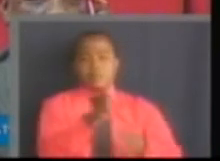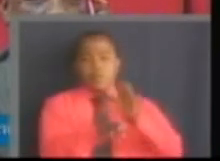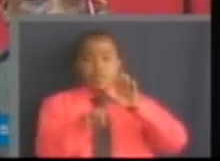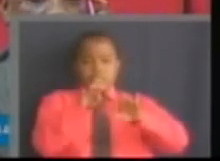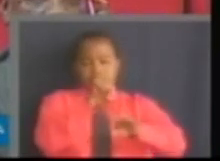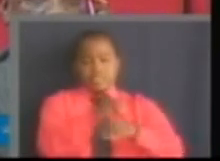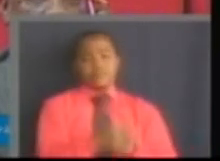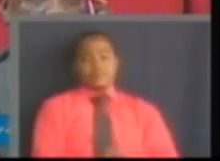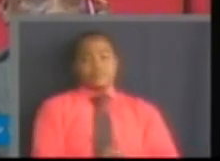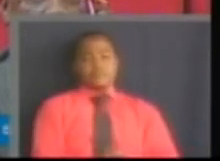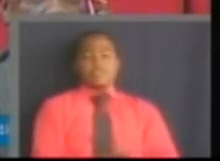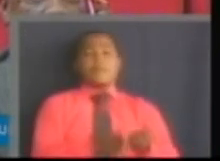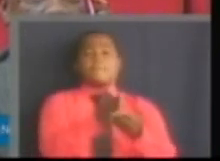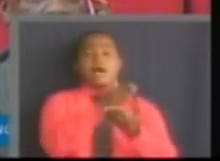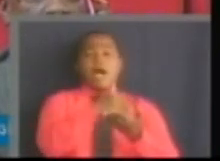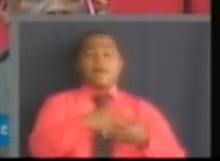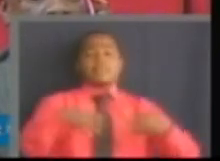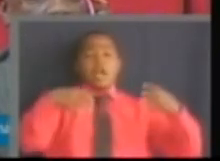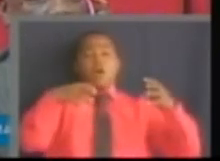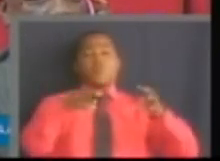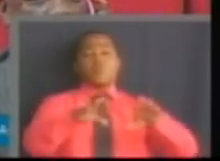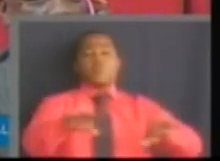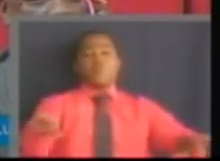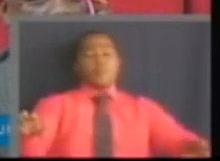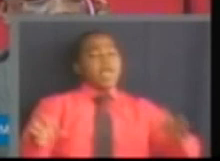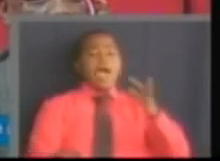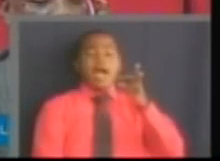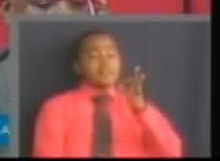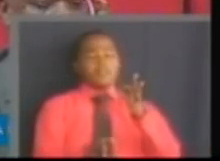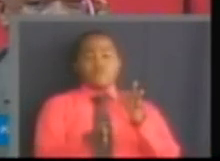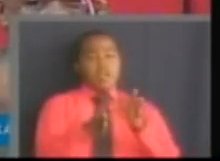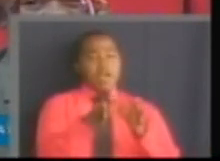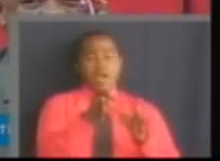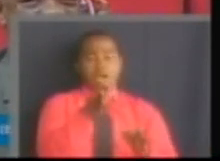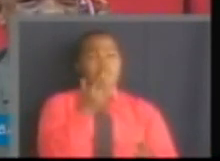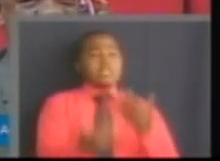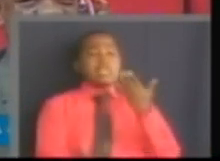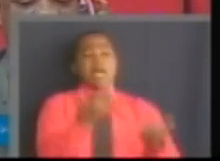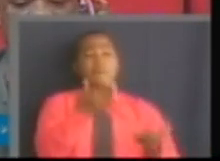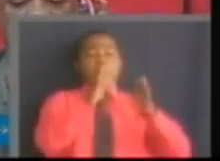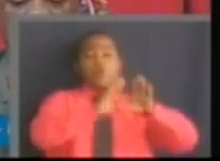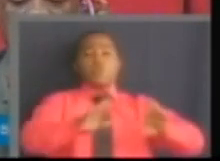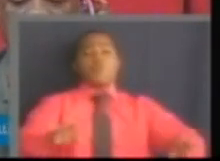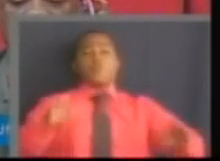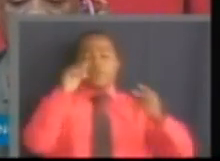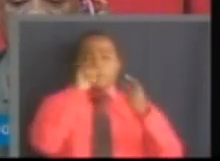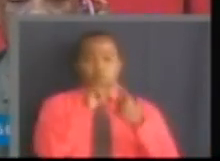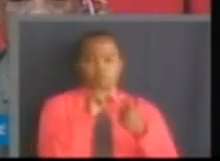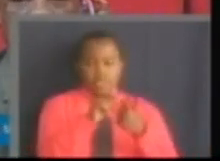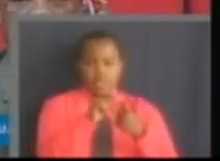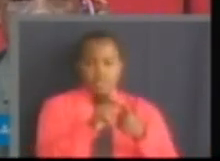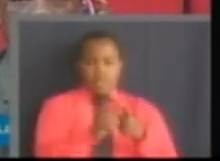baadhi ya kumbi ni hazistahiki hasa. Yawezekana kumbi moja mnazungumza basi